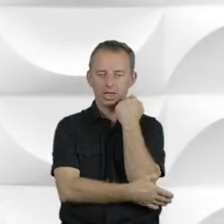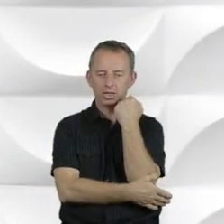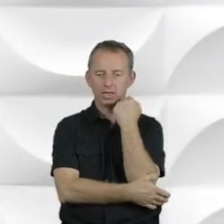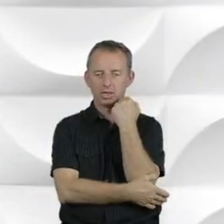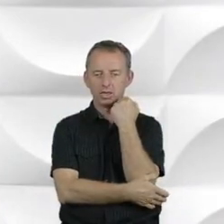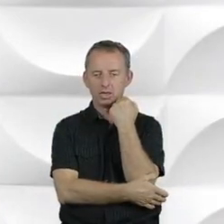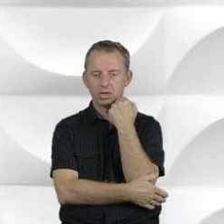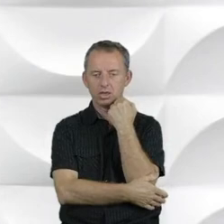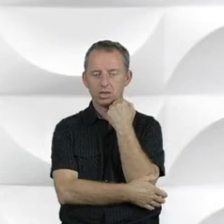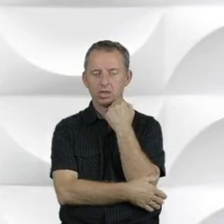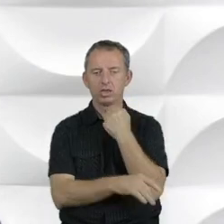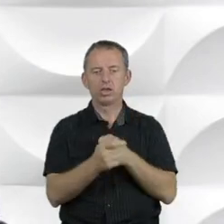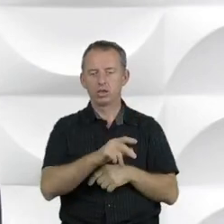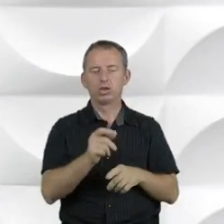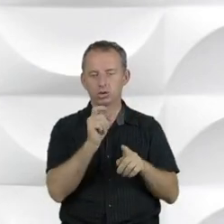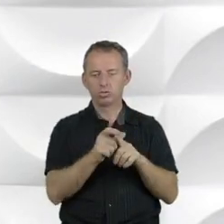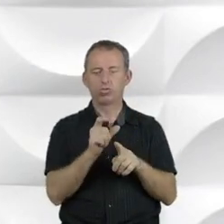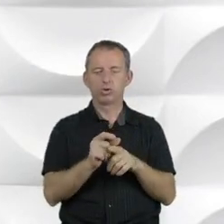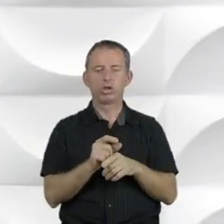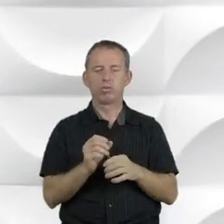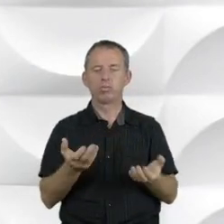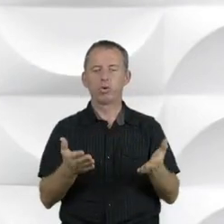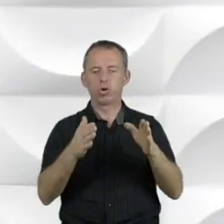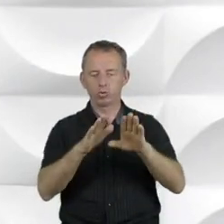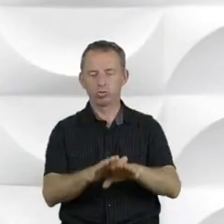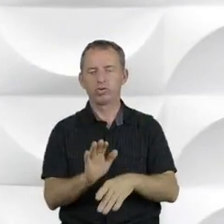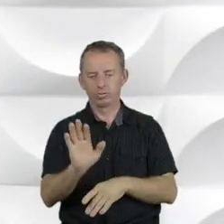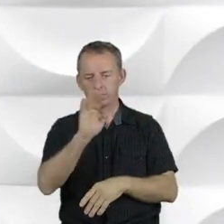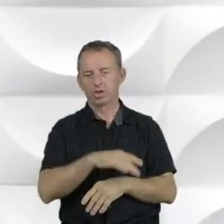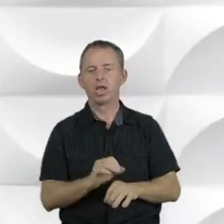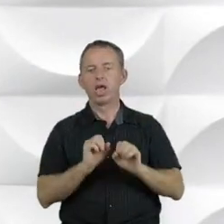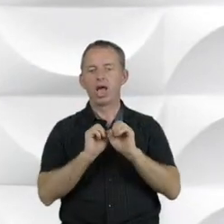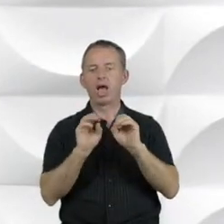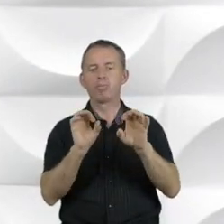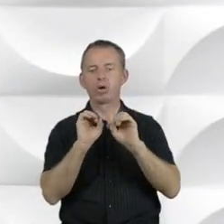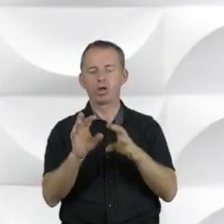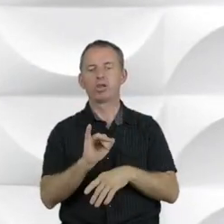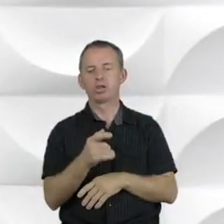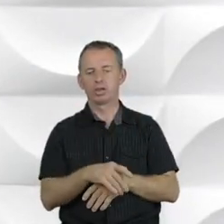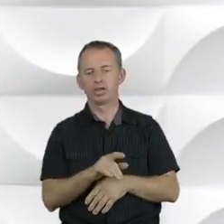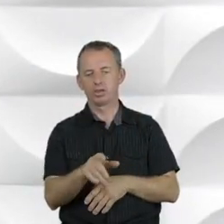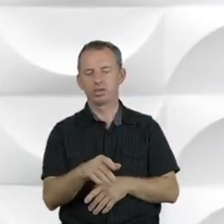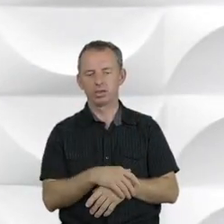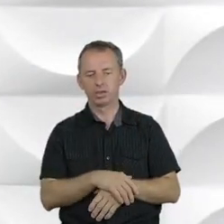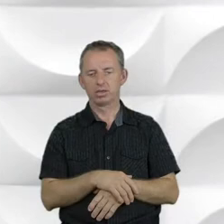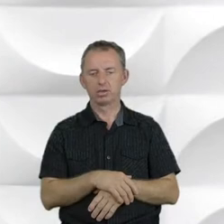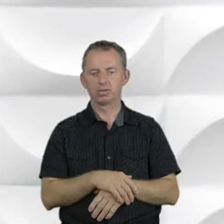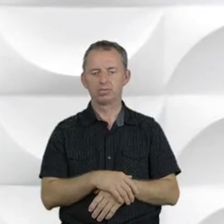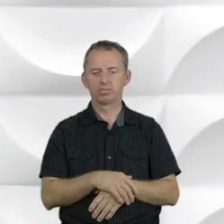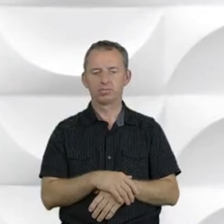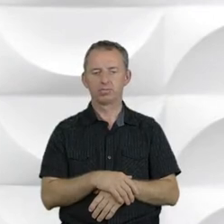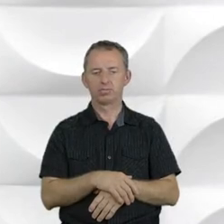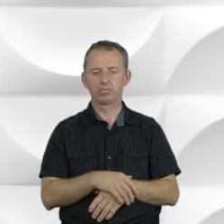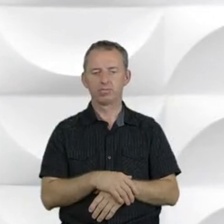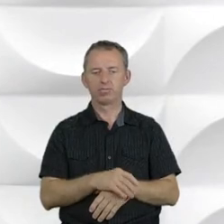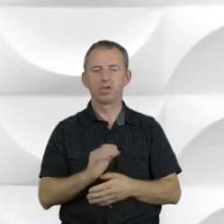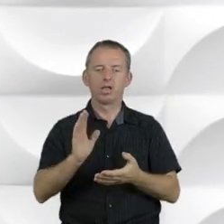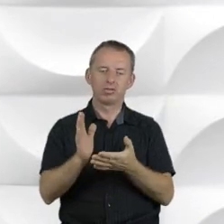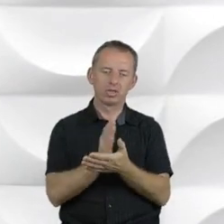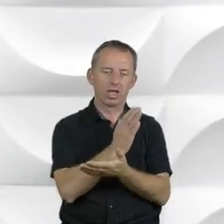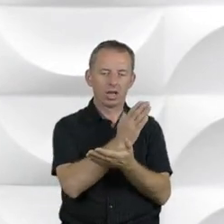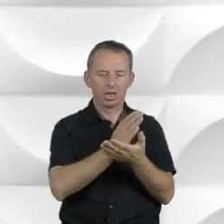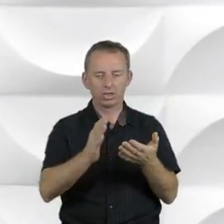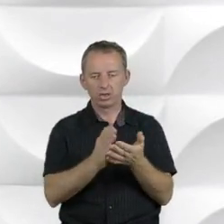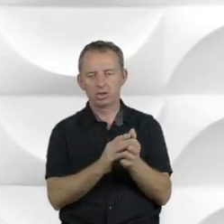człon błogosławieństwa Bożego, apokaliptycznego błogosławieństwa. W zależności od tego,